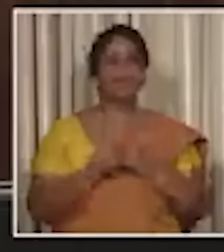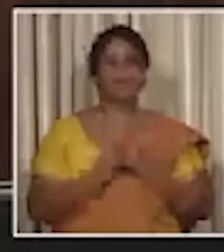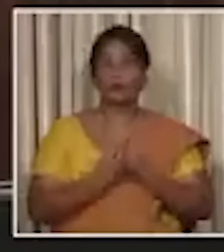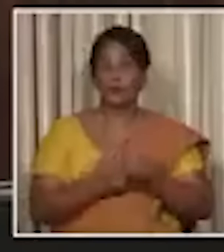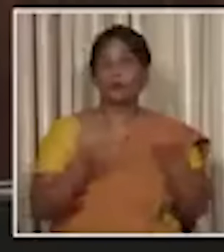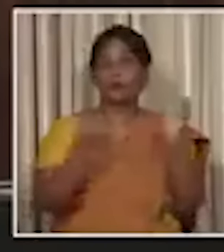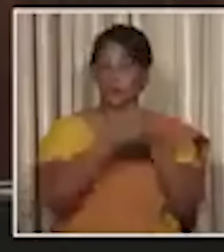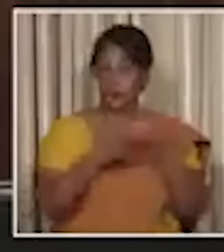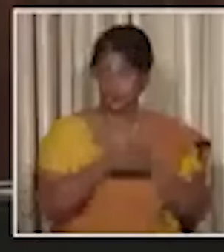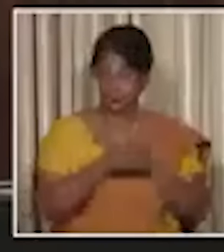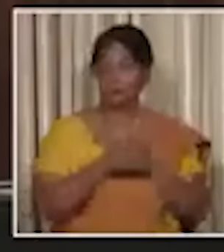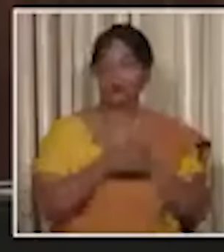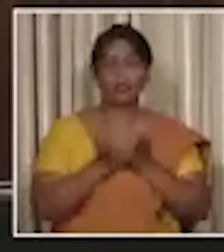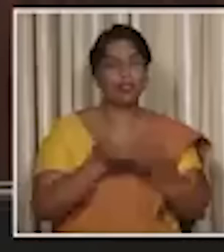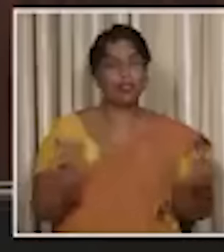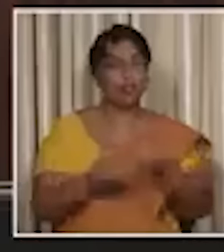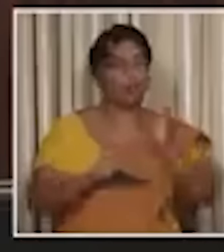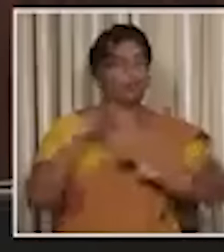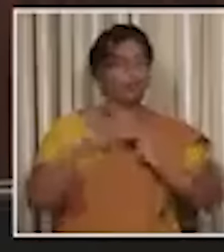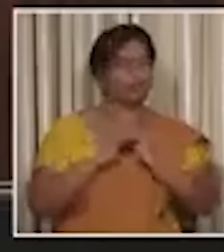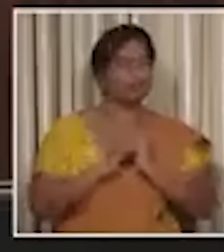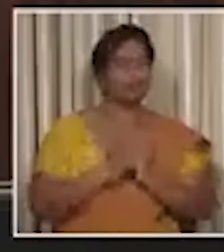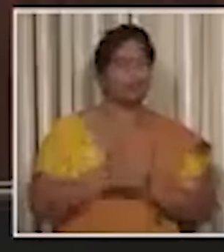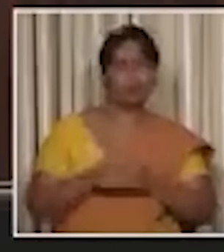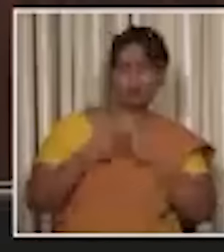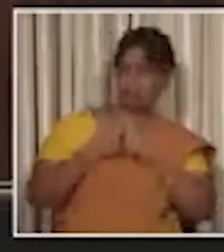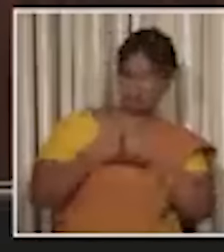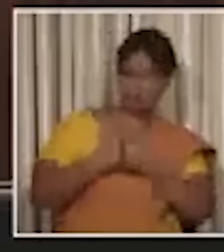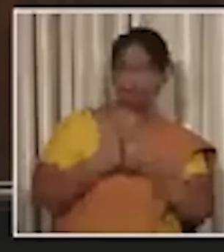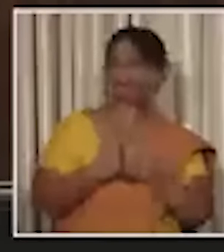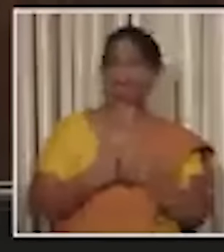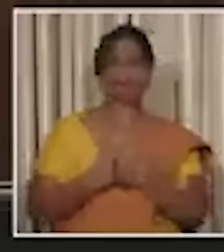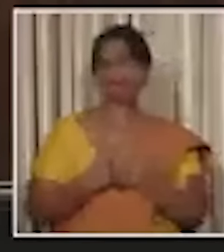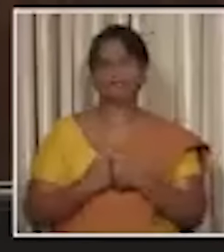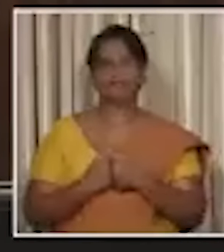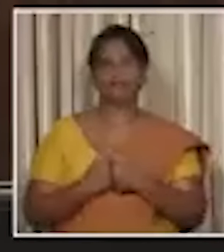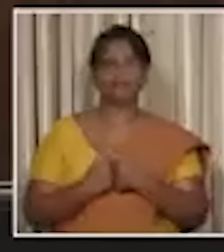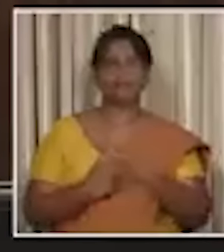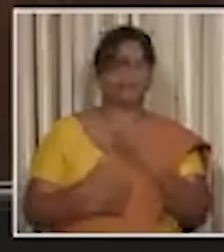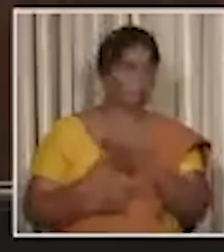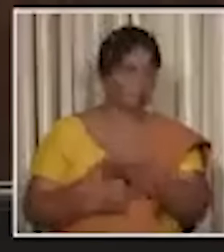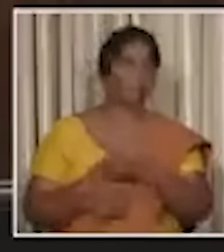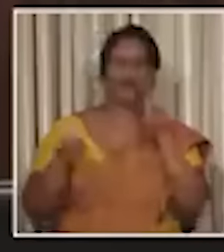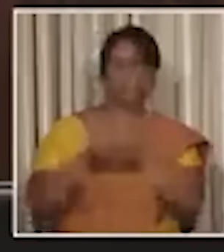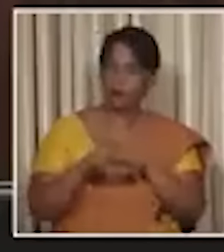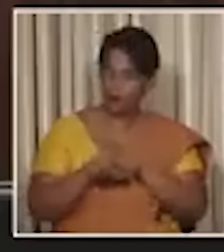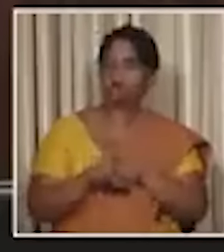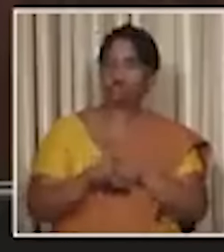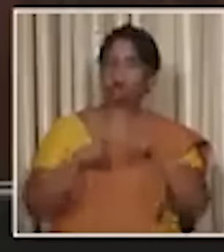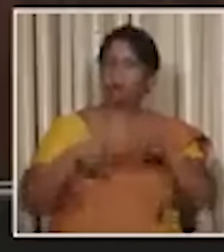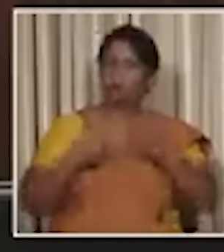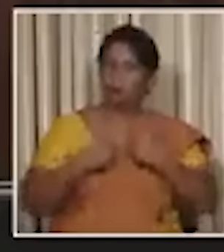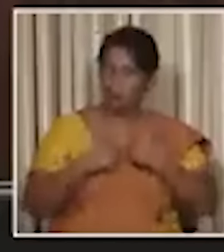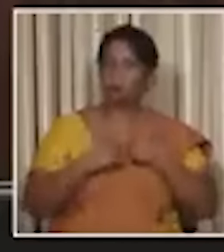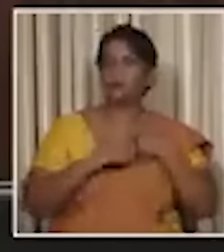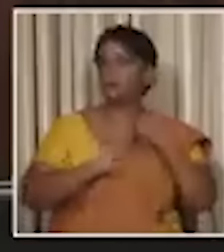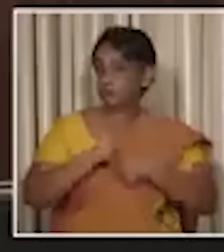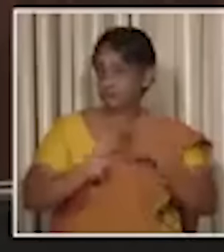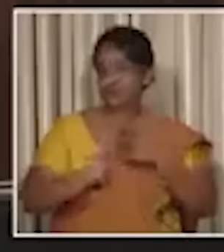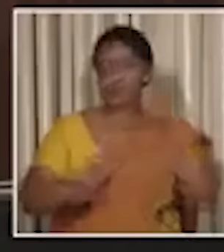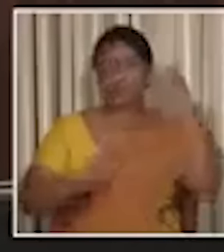කණ්ඩායම් වරායේ ක්‍රියාකාරීත්වය පිළිබඳ සෑහීමකට පත් වෙනවද? නැය කාර්යක්ෂමතාවයට පත් වී තිබෙනවා. ඒ නිසා අපේ රට